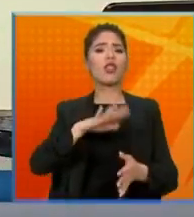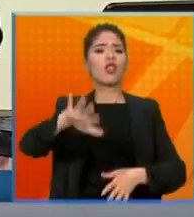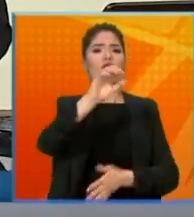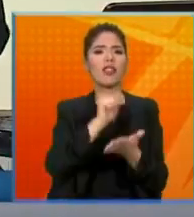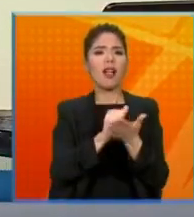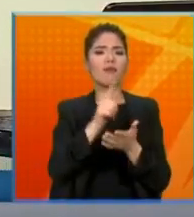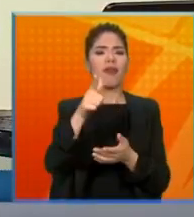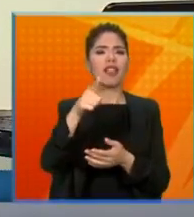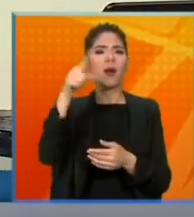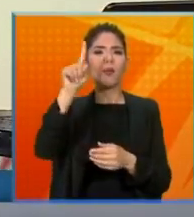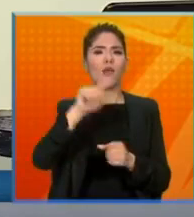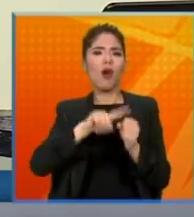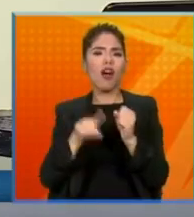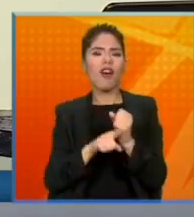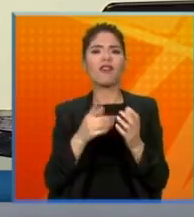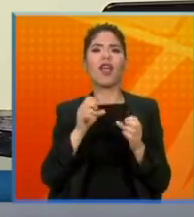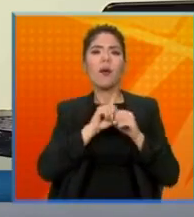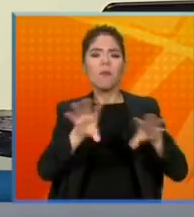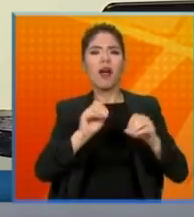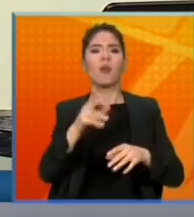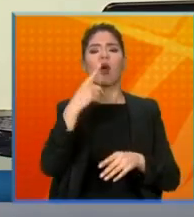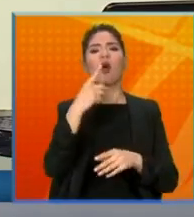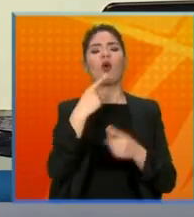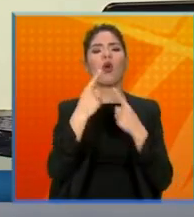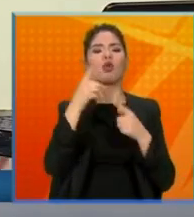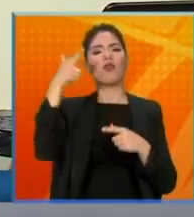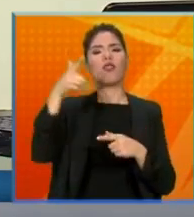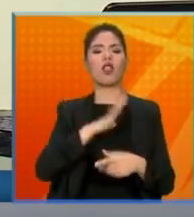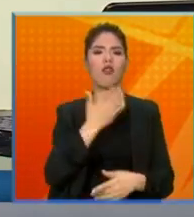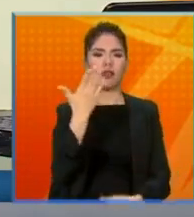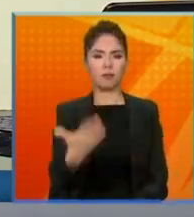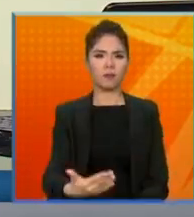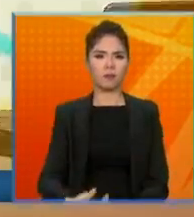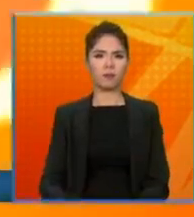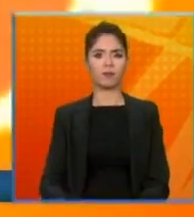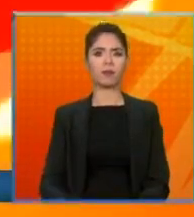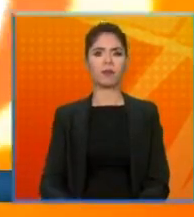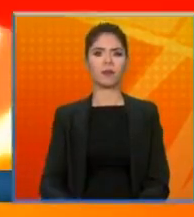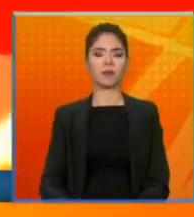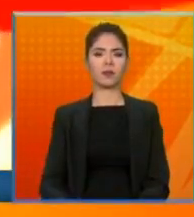Sırada sosyal medyanın bu hafta en çok paylaşıp konuştuğu görüntüler var.